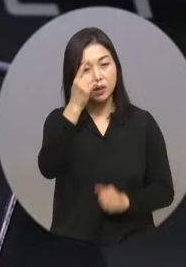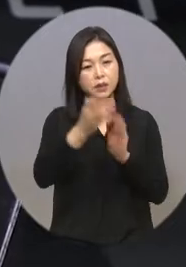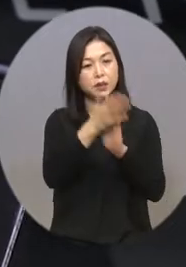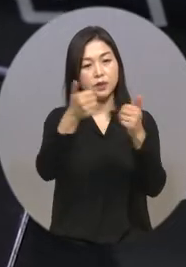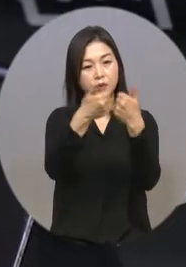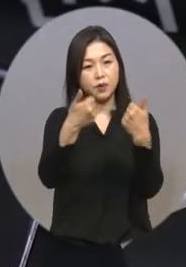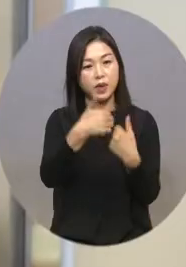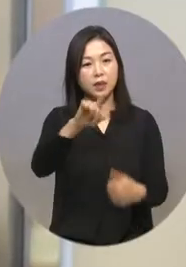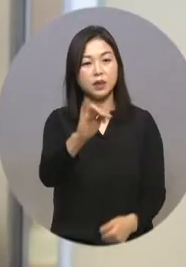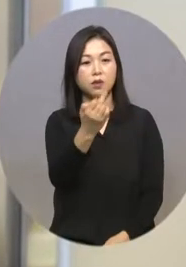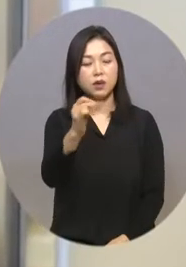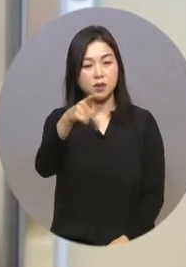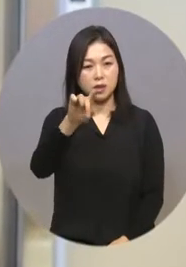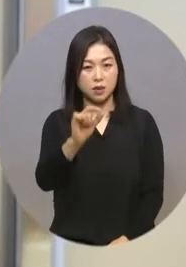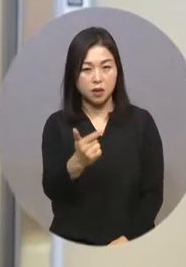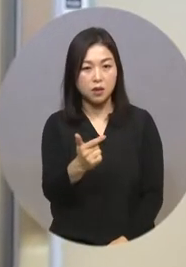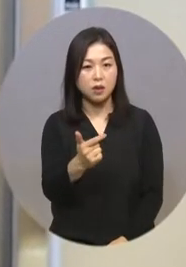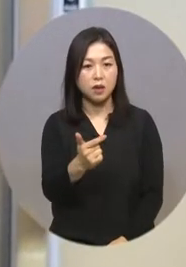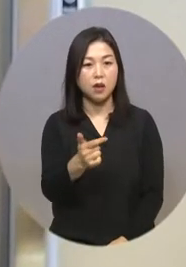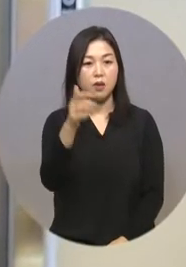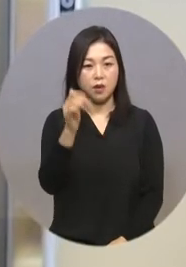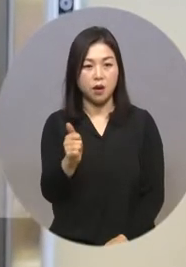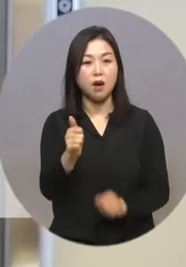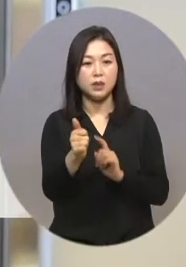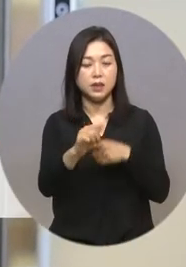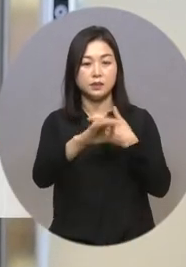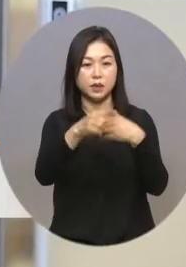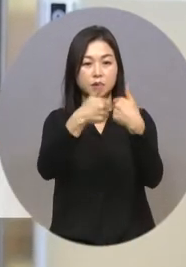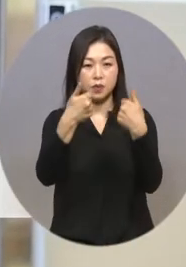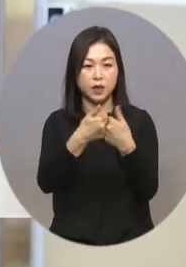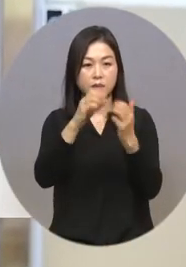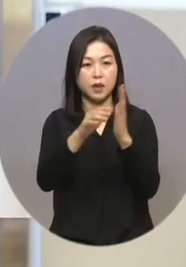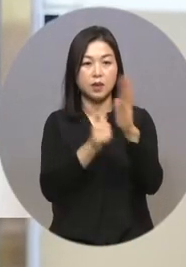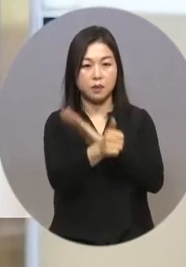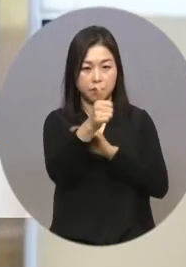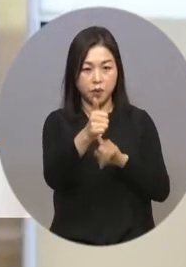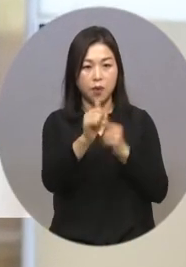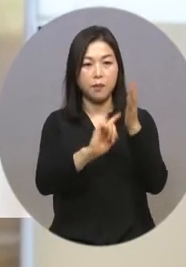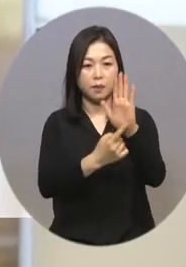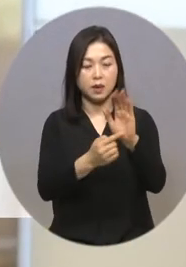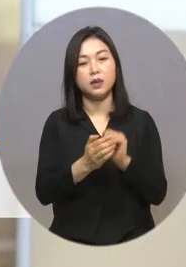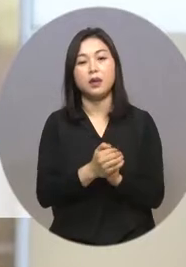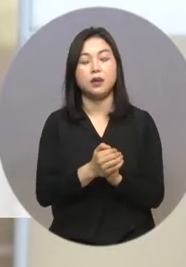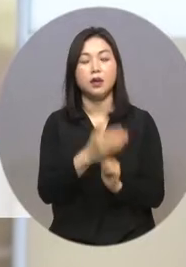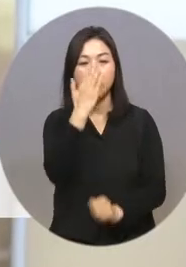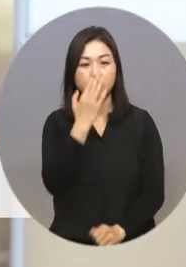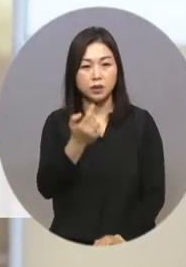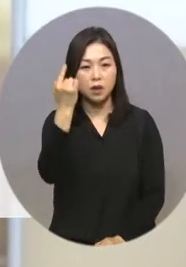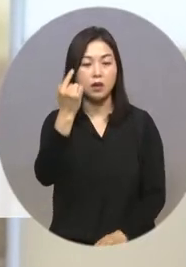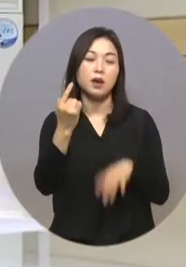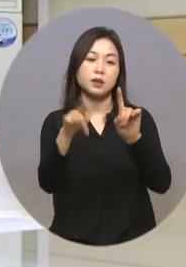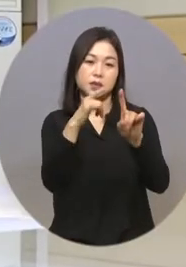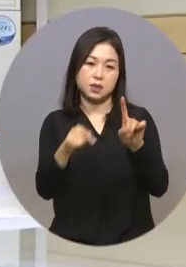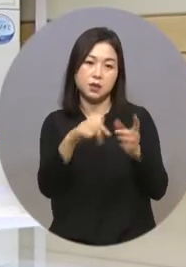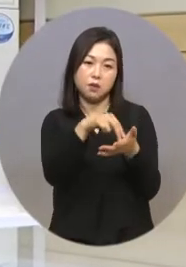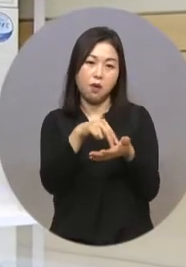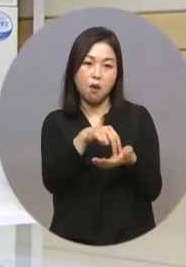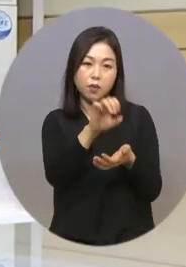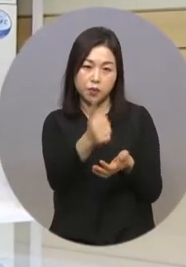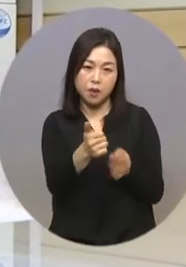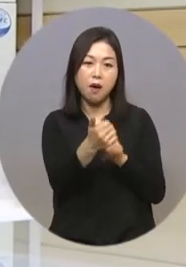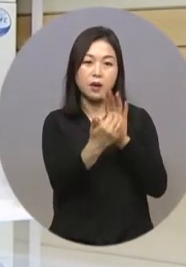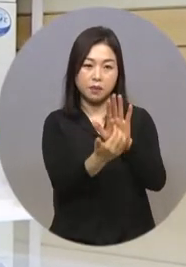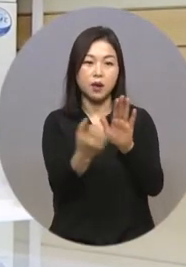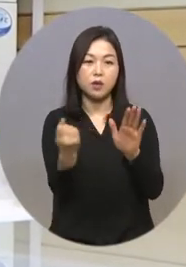광양 후원이 임시의 세트 대표발의한 순천 씨익 인가 고 고독사 회원과 지원에 관한 조리 아니